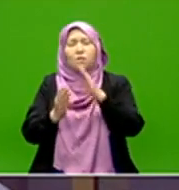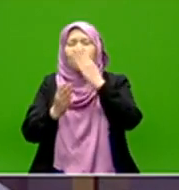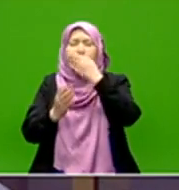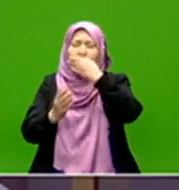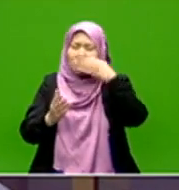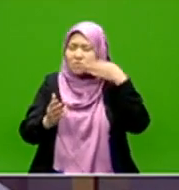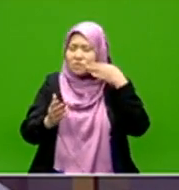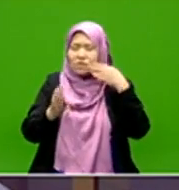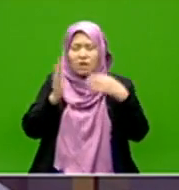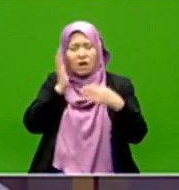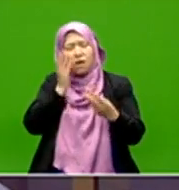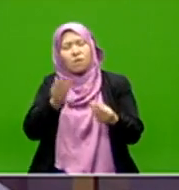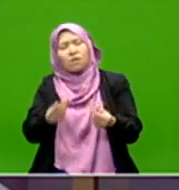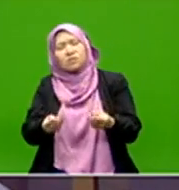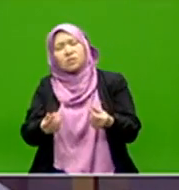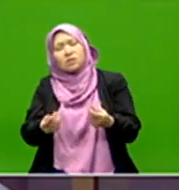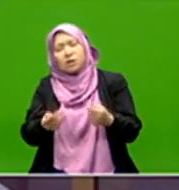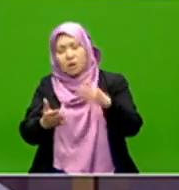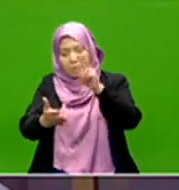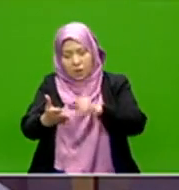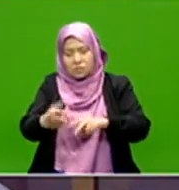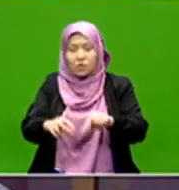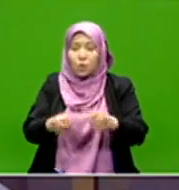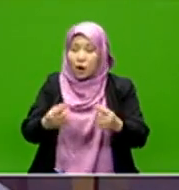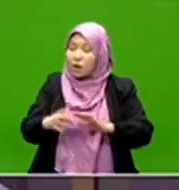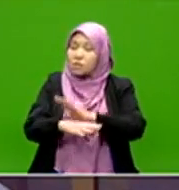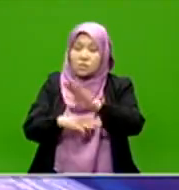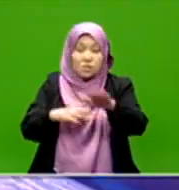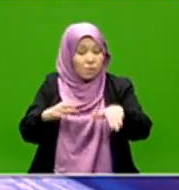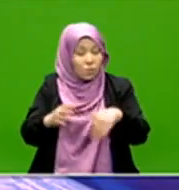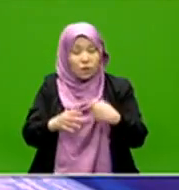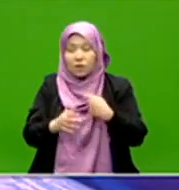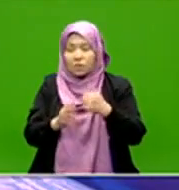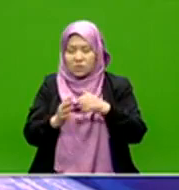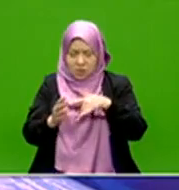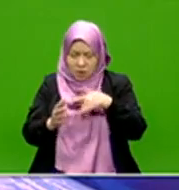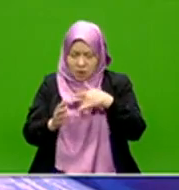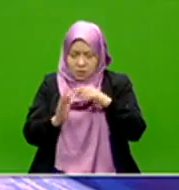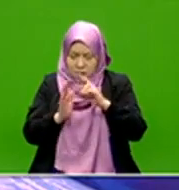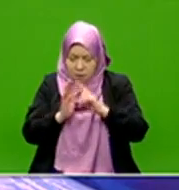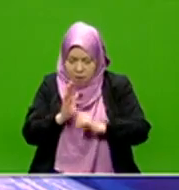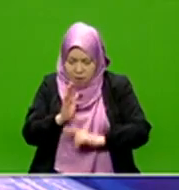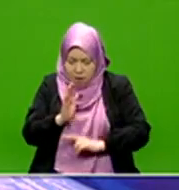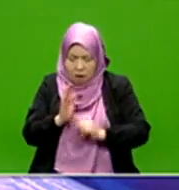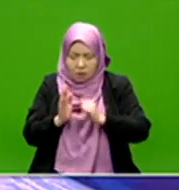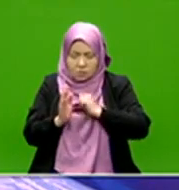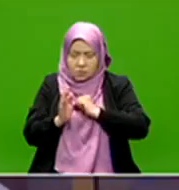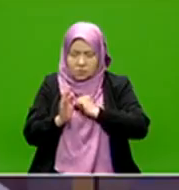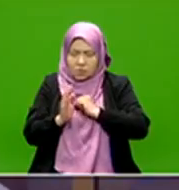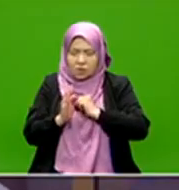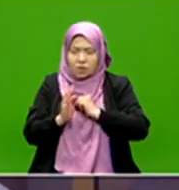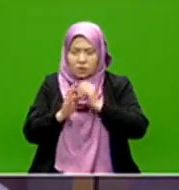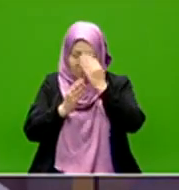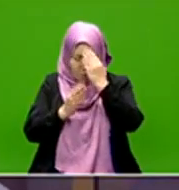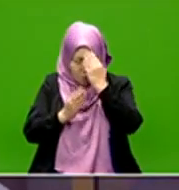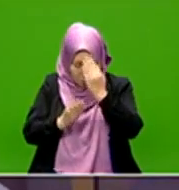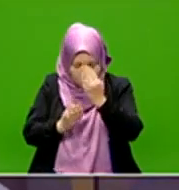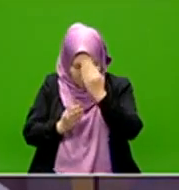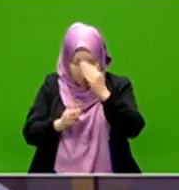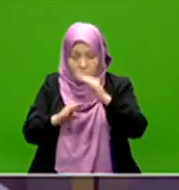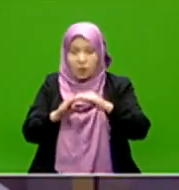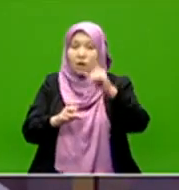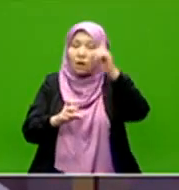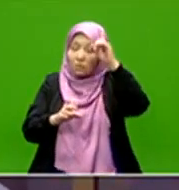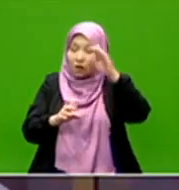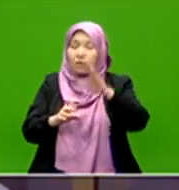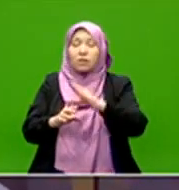baca Quran, segala-galanya kita kena dengan rasa rendah diri, betul, Ustaz, ya. Rabbana taqabbal minna. Ya, biasa kalau